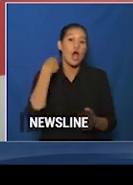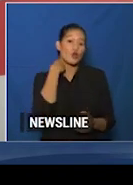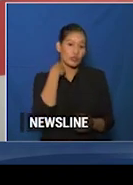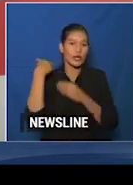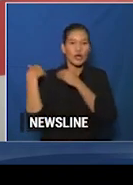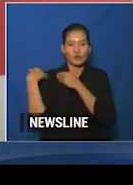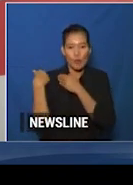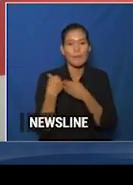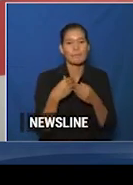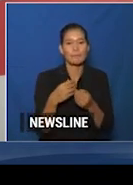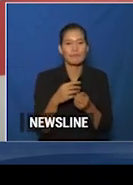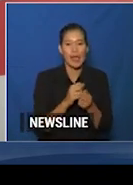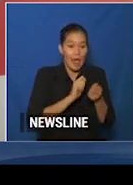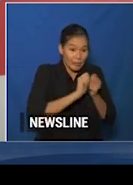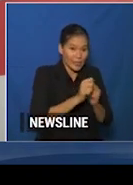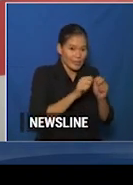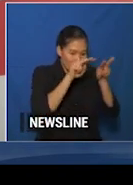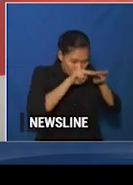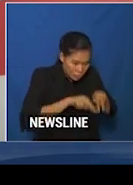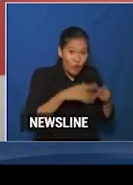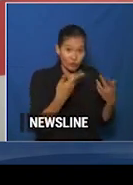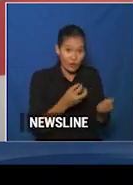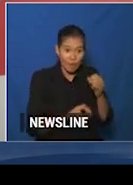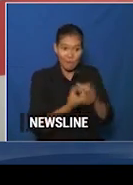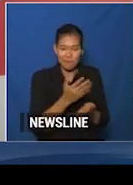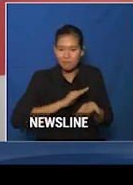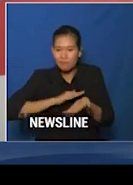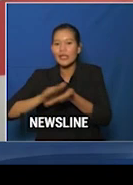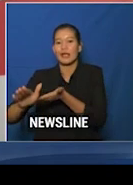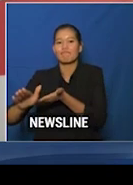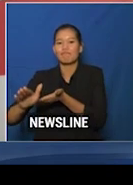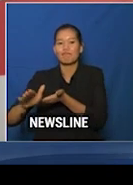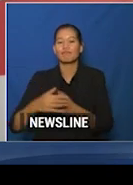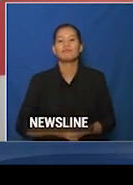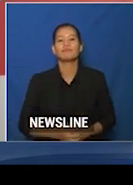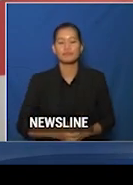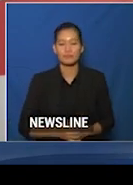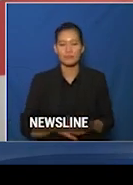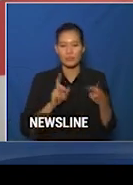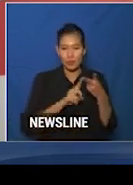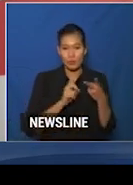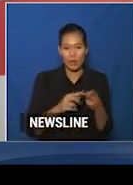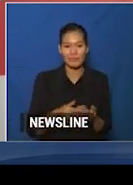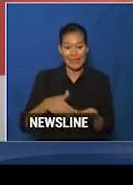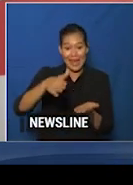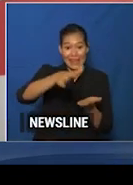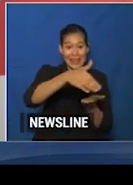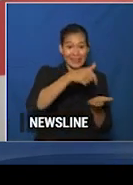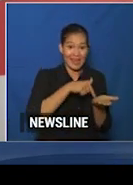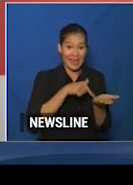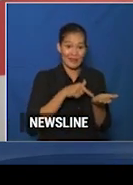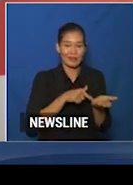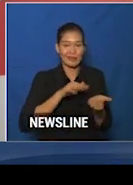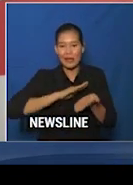langsung memberitahu kepada pasiennya tentang penyakitnya Kemudian yang kedua data ini kita kirimkan ke